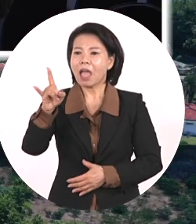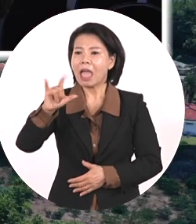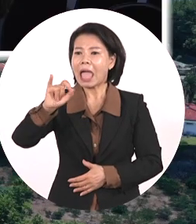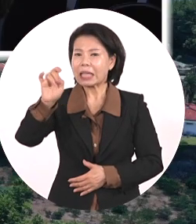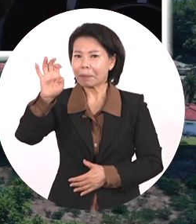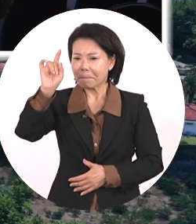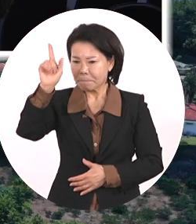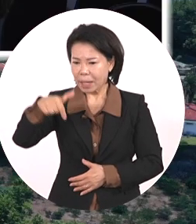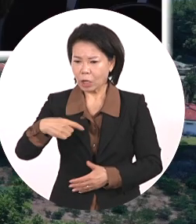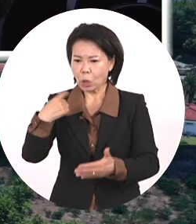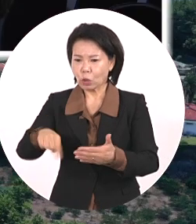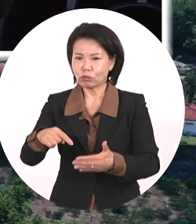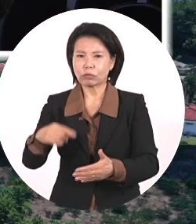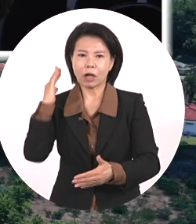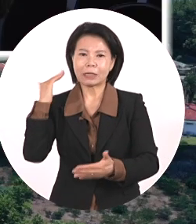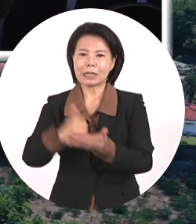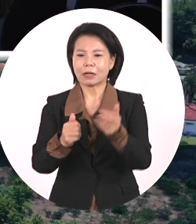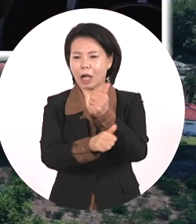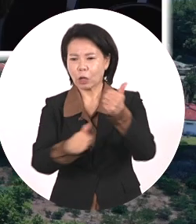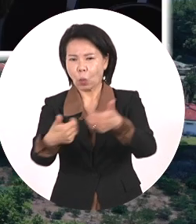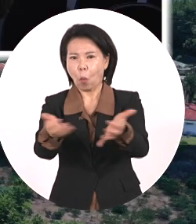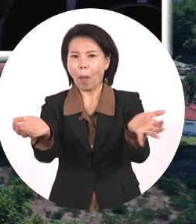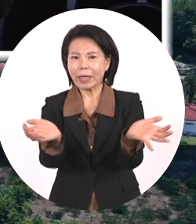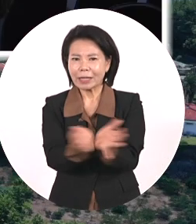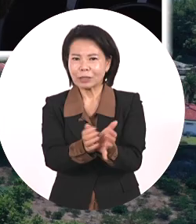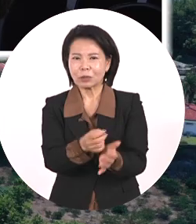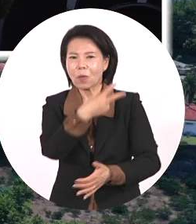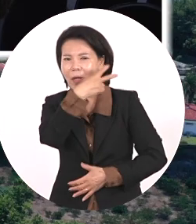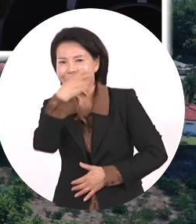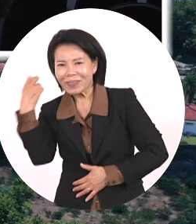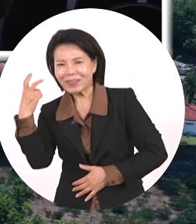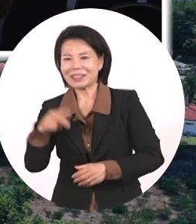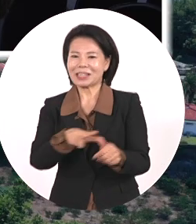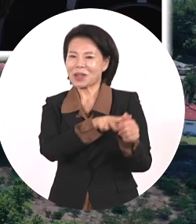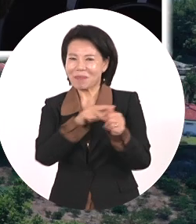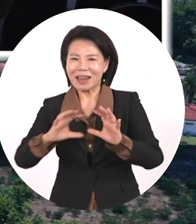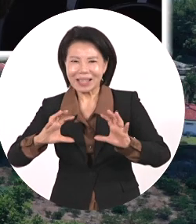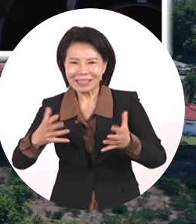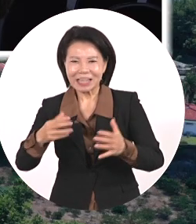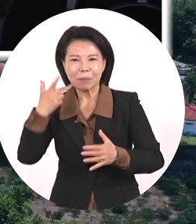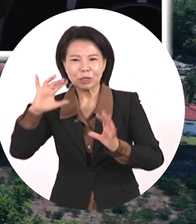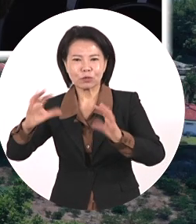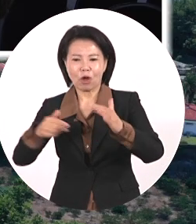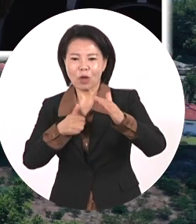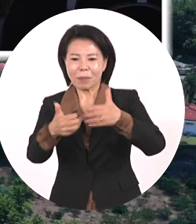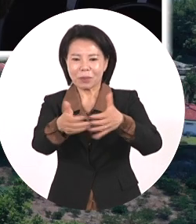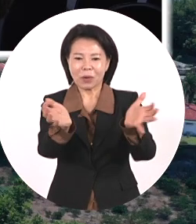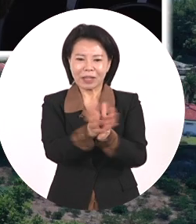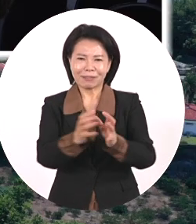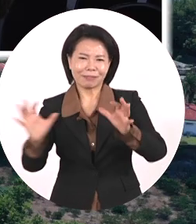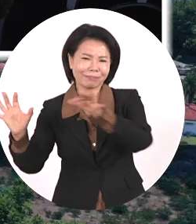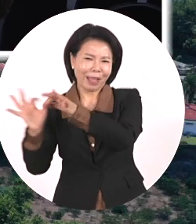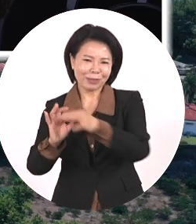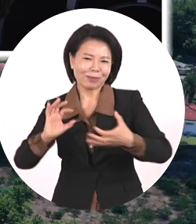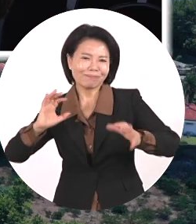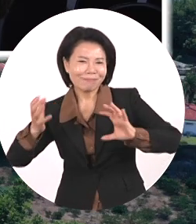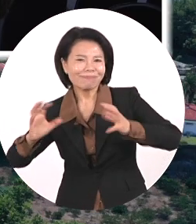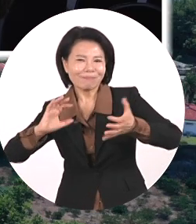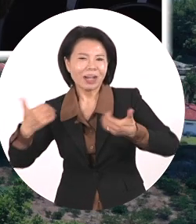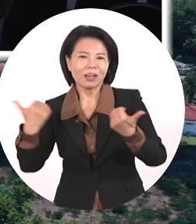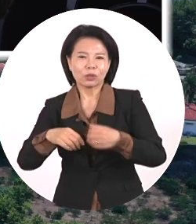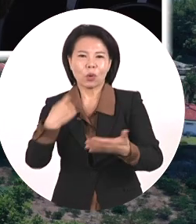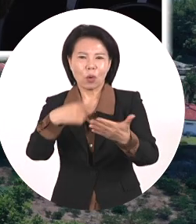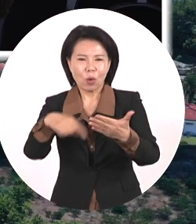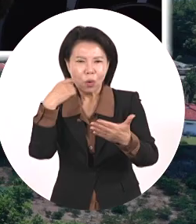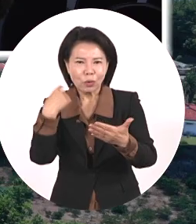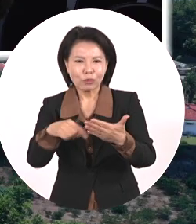제주특별자치도가 에이펙 교육장관 회의에 참석한 인도네시아, 말레이시아, 미국 수석 대표단과 잇따라